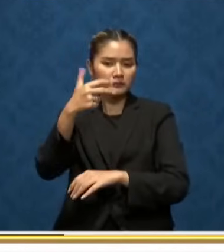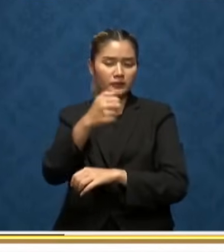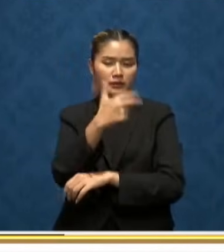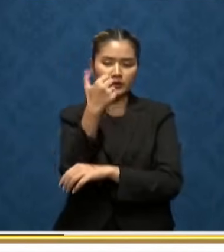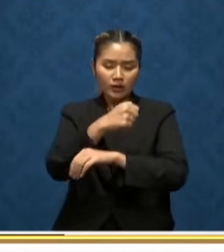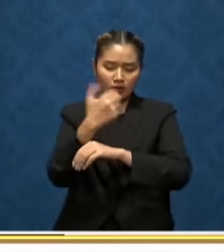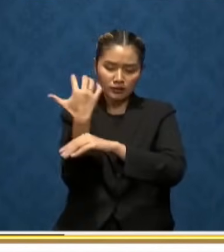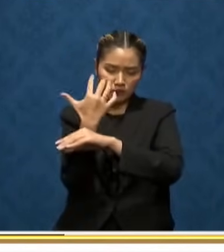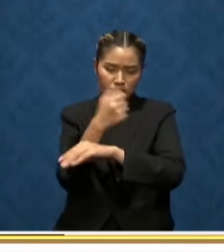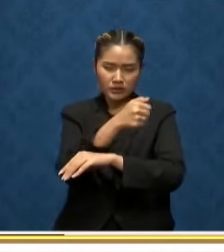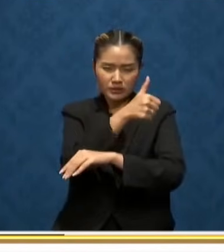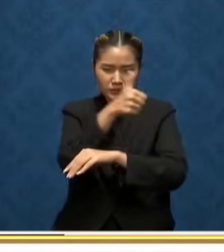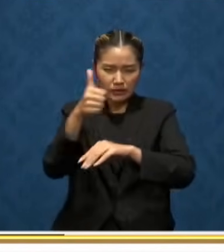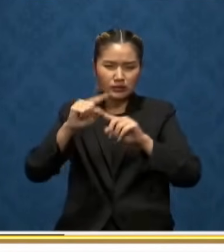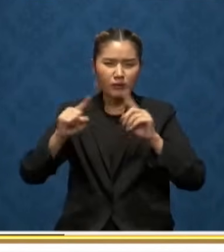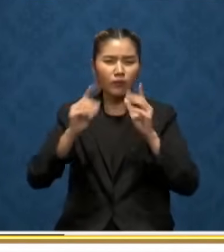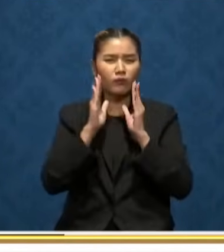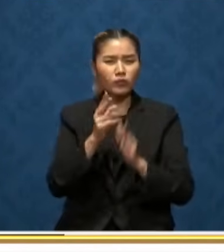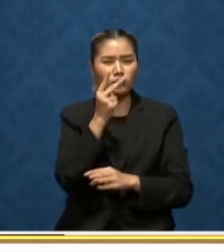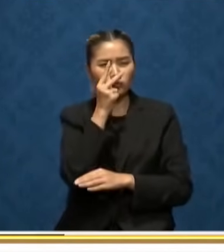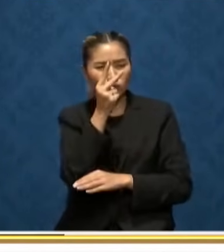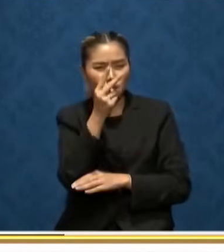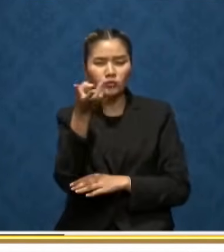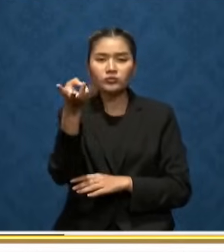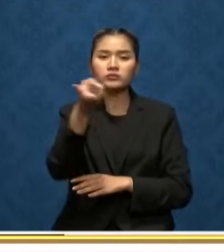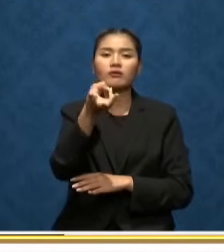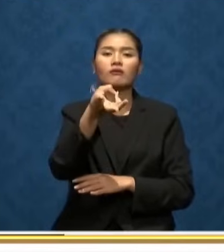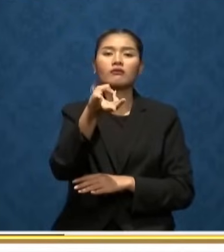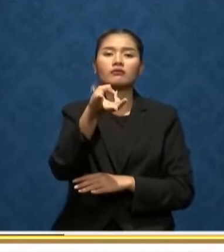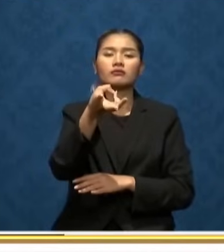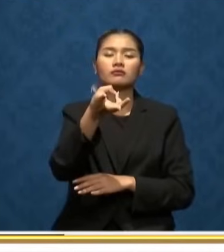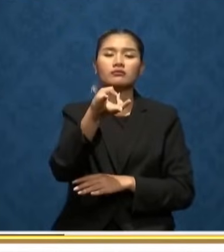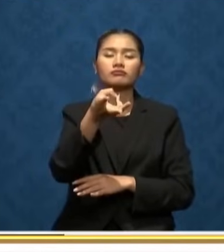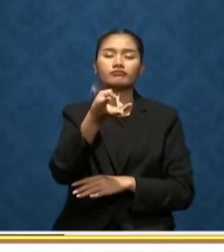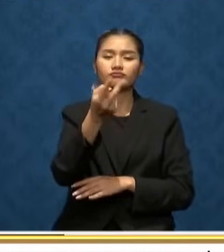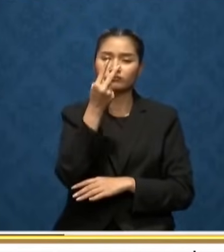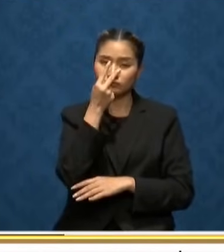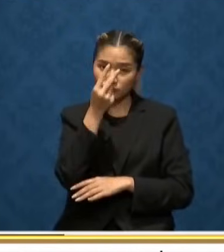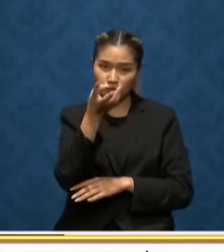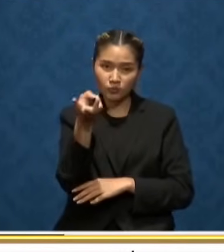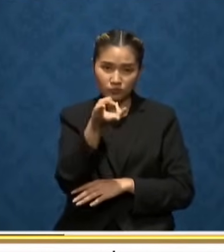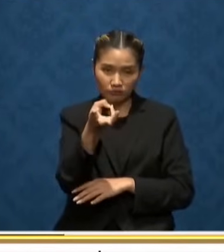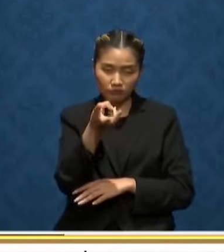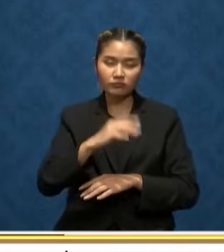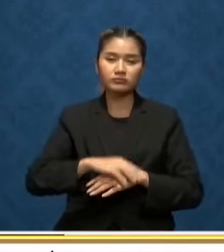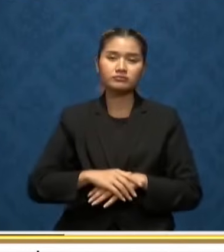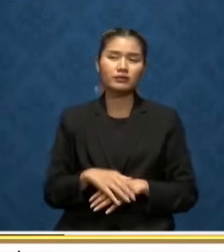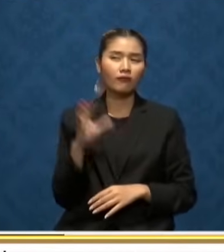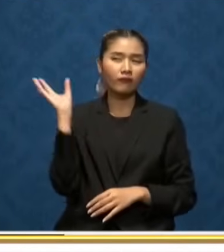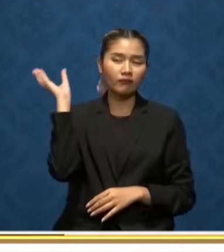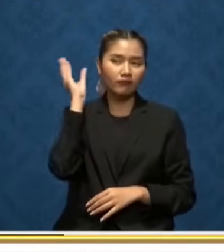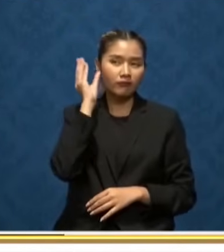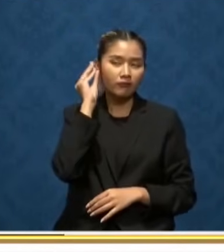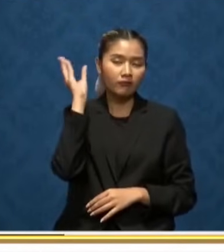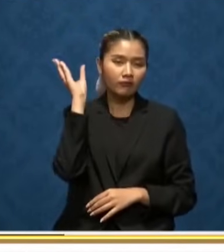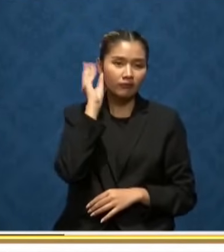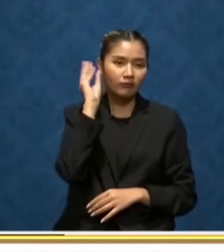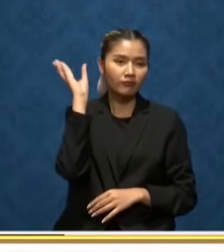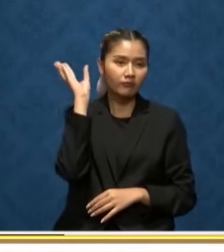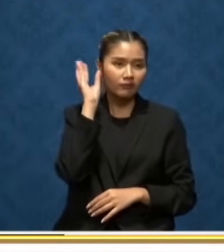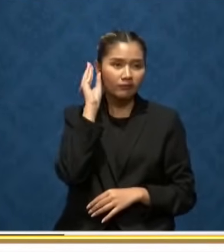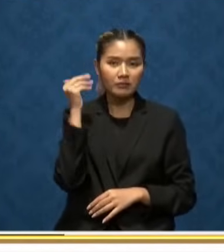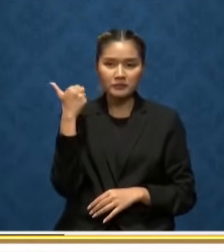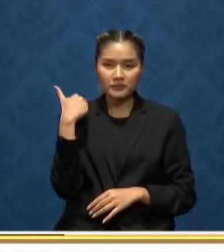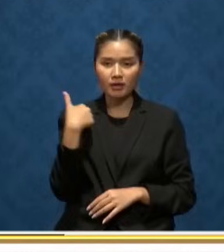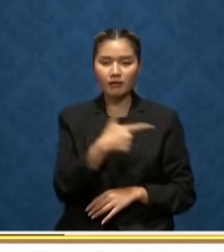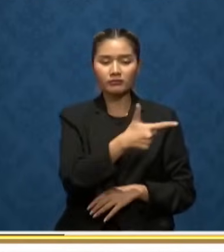นดูน้อยผมเรียนครับผมได้ยินท่านผู้ทรงเกียรติทั้งหลายที่พูดถึงไทย PBS มีข้อดี